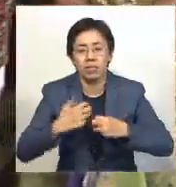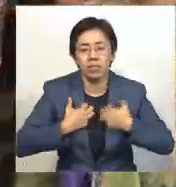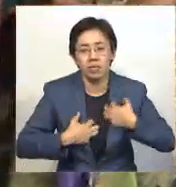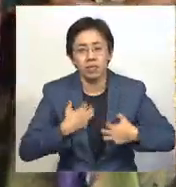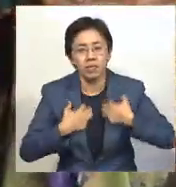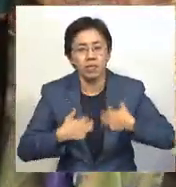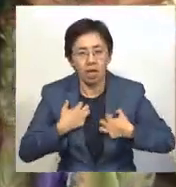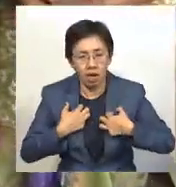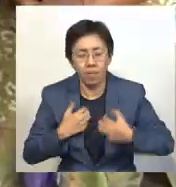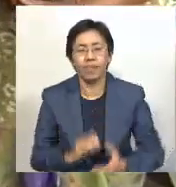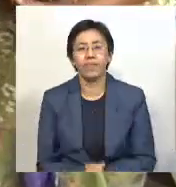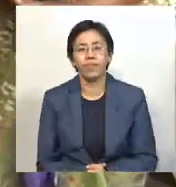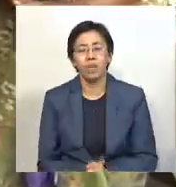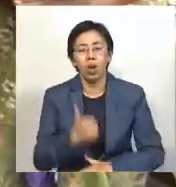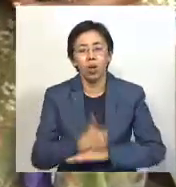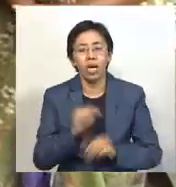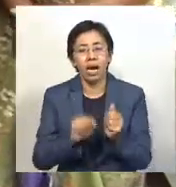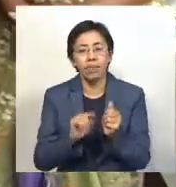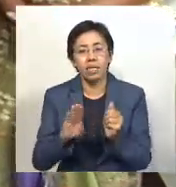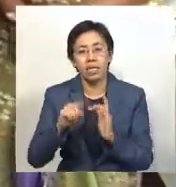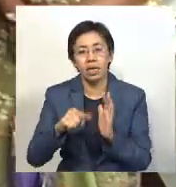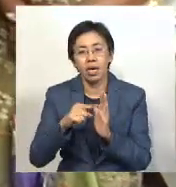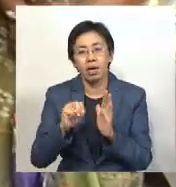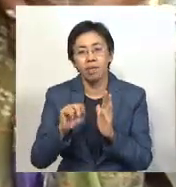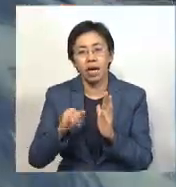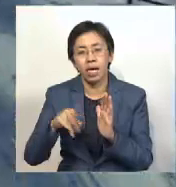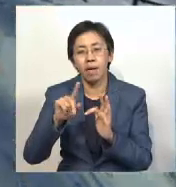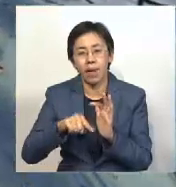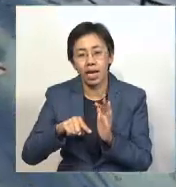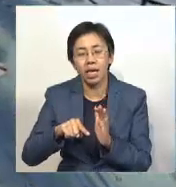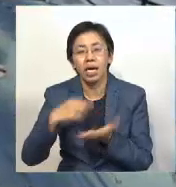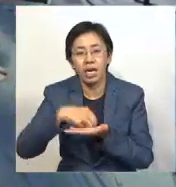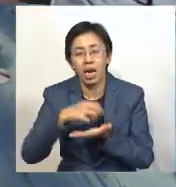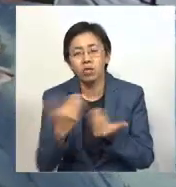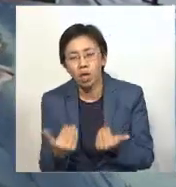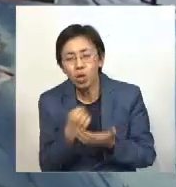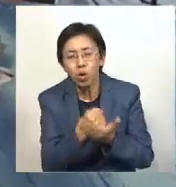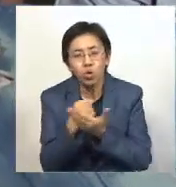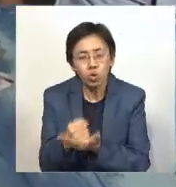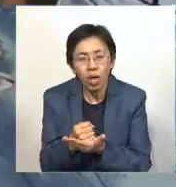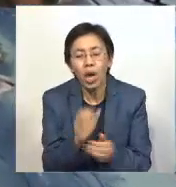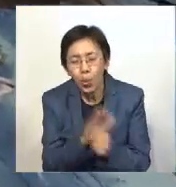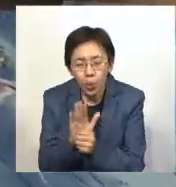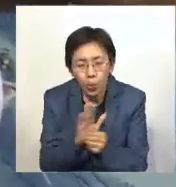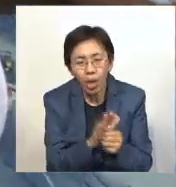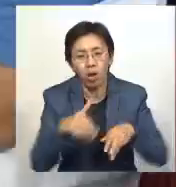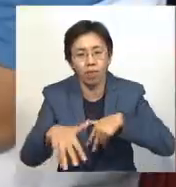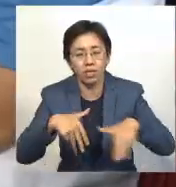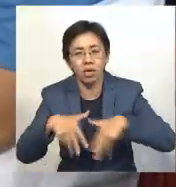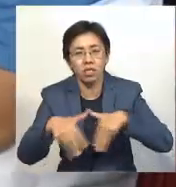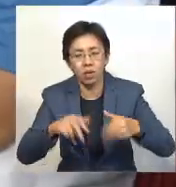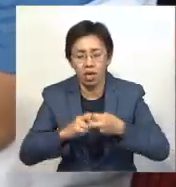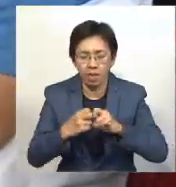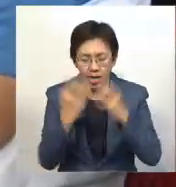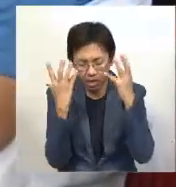อนนายรุตดังสีในอำเภอบ้านไผ่กล่าวว่าขณะนี้อยู่ในระหว่างการช่วยเหลือและฟื้นฟูเยียวยาประชาชนที่ได้รับผ